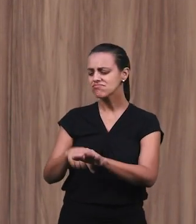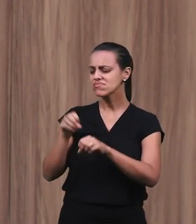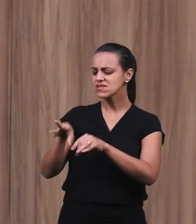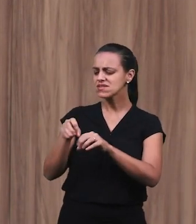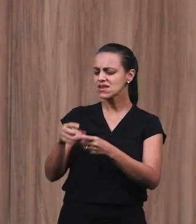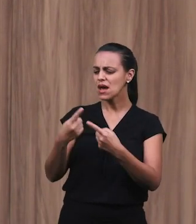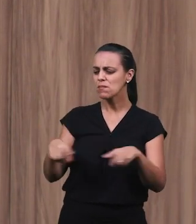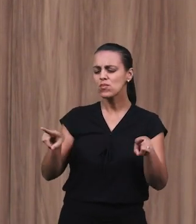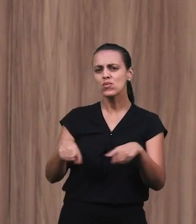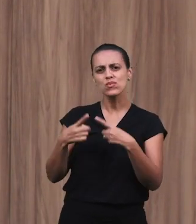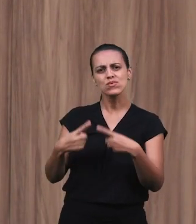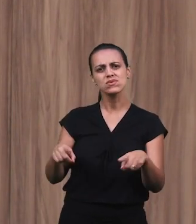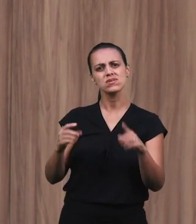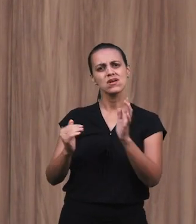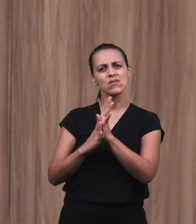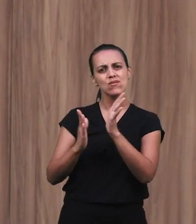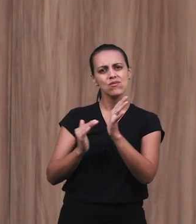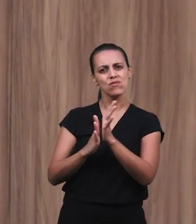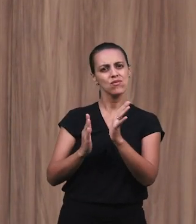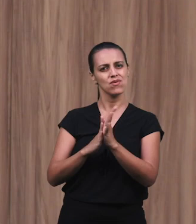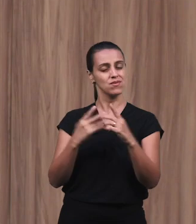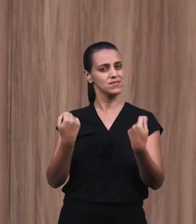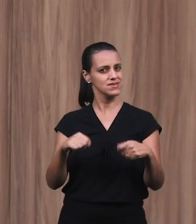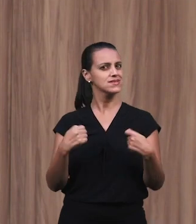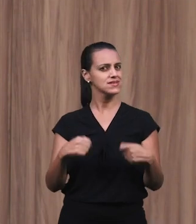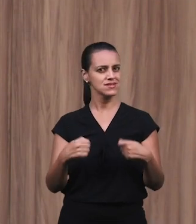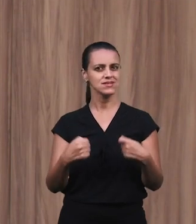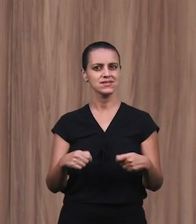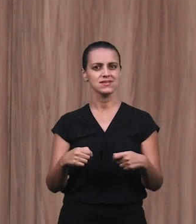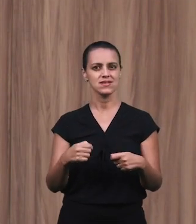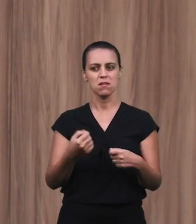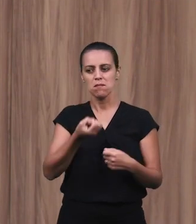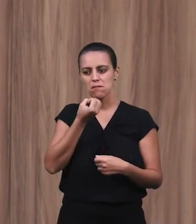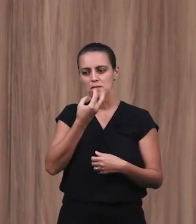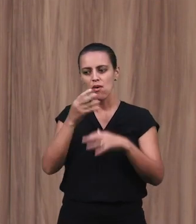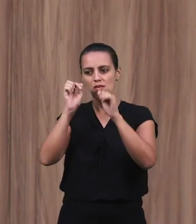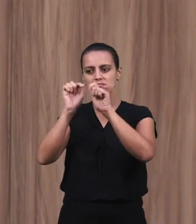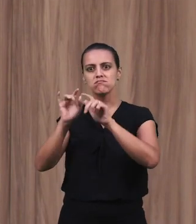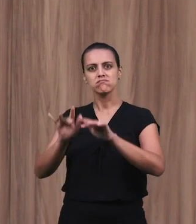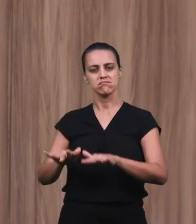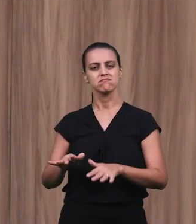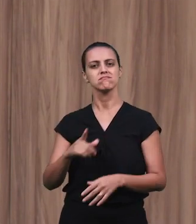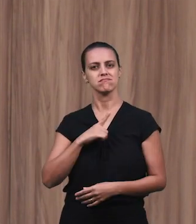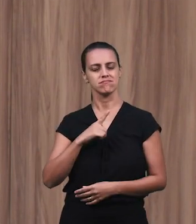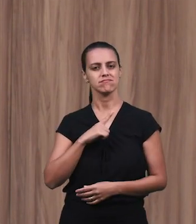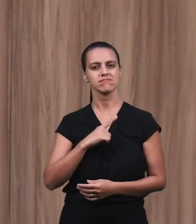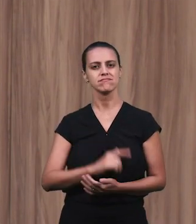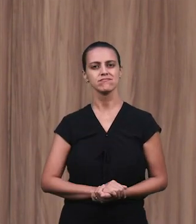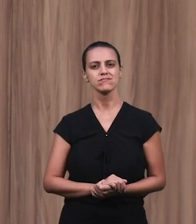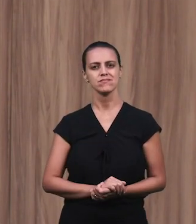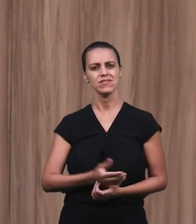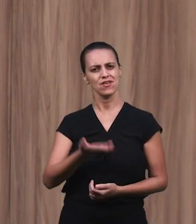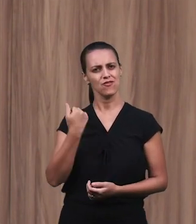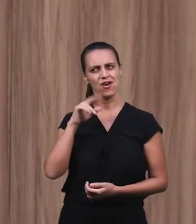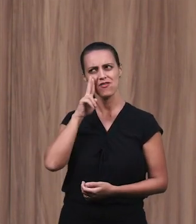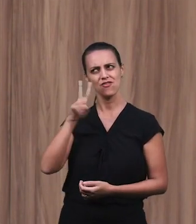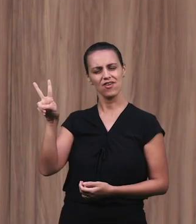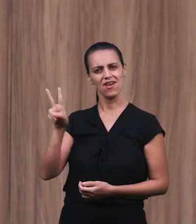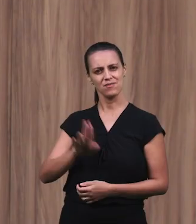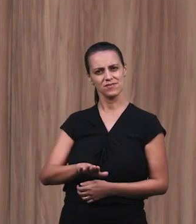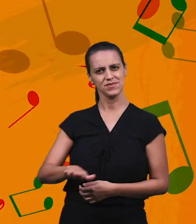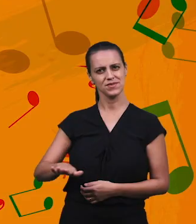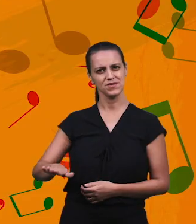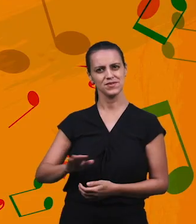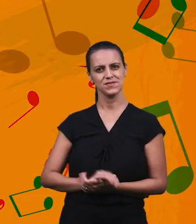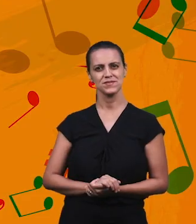depuis tout petits en contact avec les instruments, avec la louange. Les bénéfices sont énormes. Nous allons assister à nos petits.